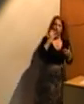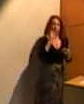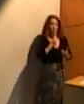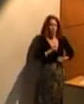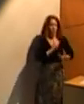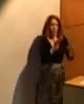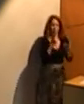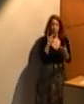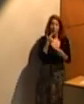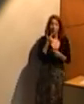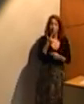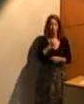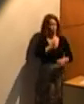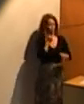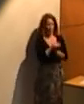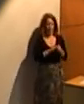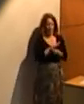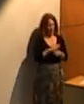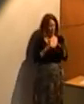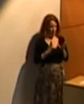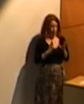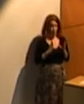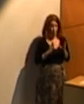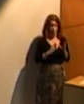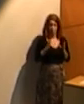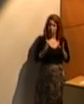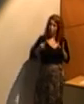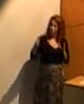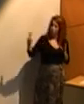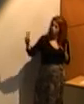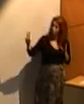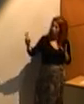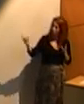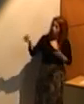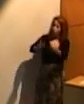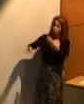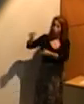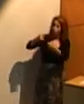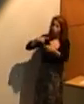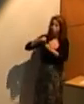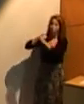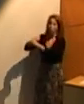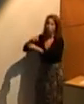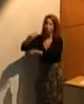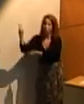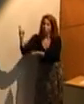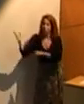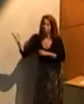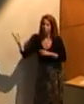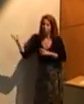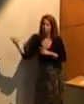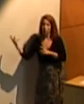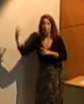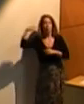dont j'ai parlé tout à l'heure il faut il faut l'autre et comprendre ce qu'on est nous mêmes dans notre dos autonomie intellectuelle pour voir un peu mieux penser ces enjeux